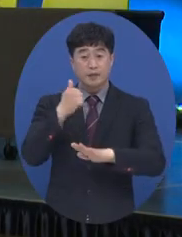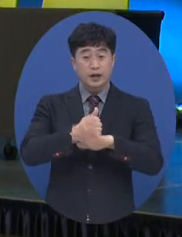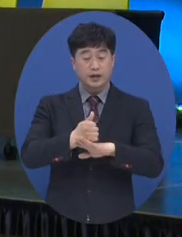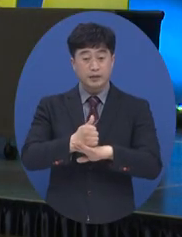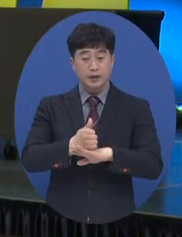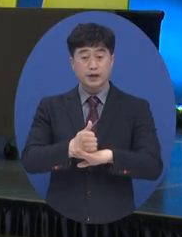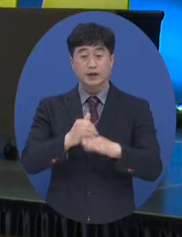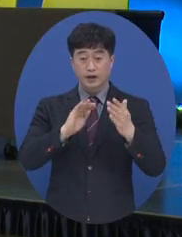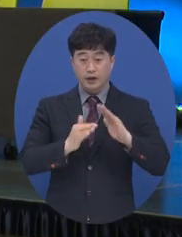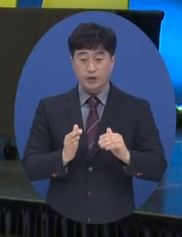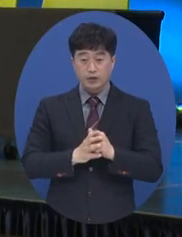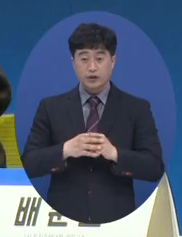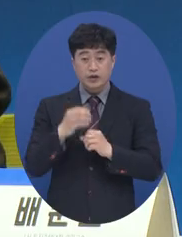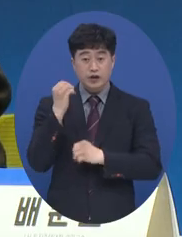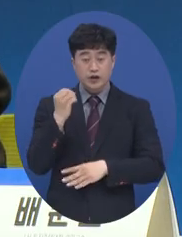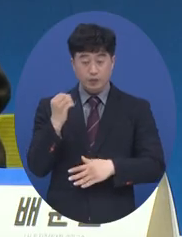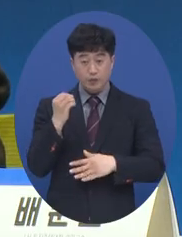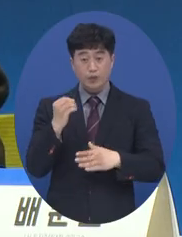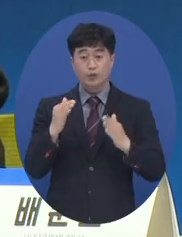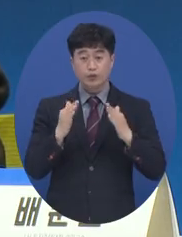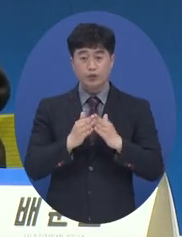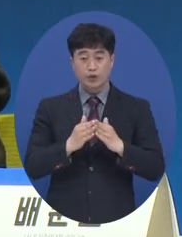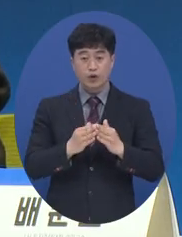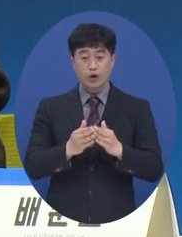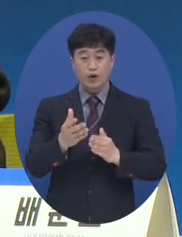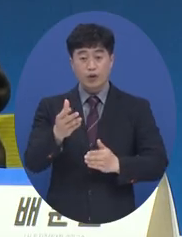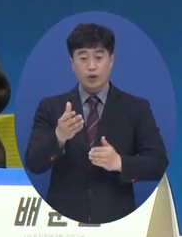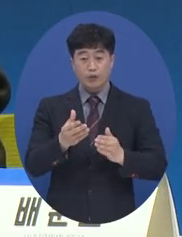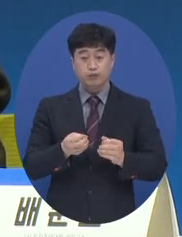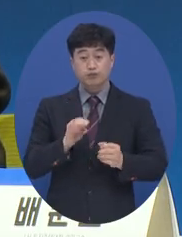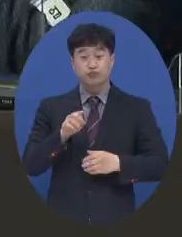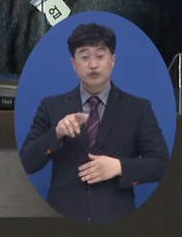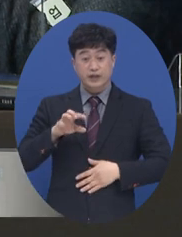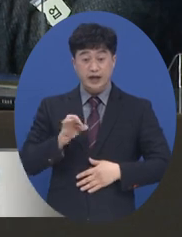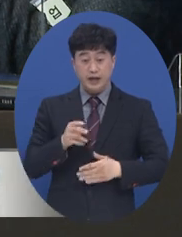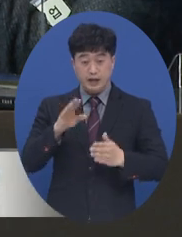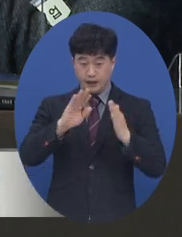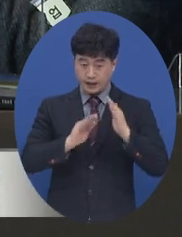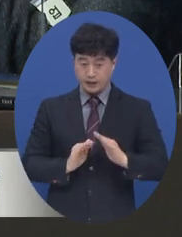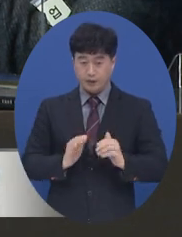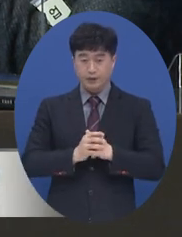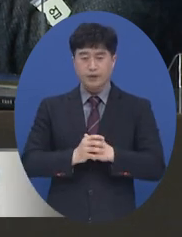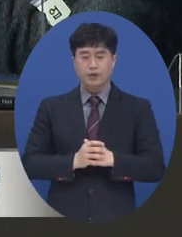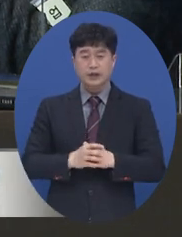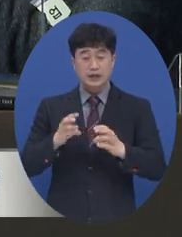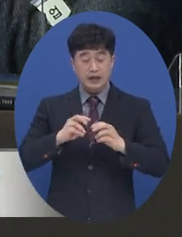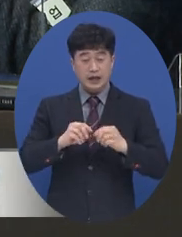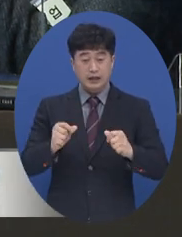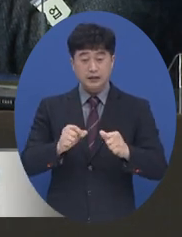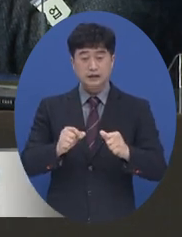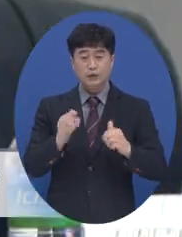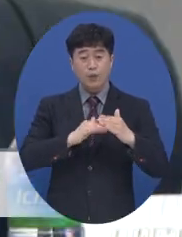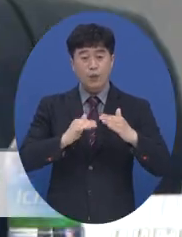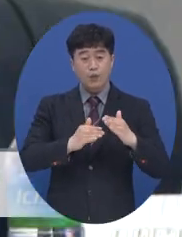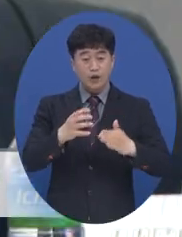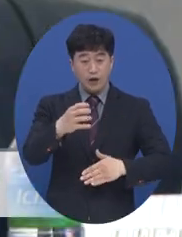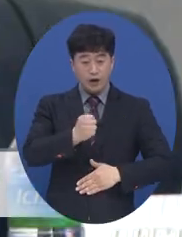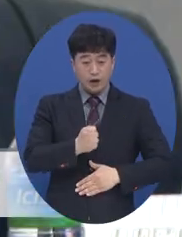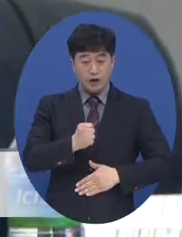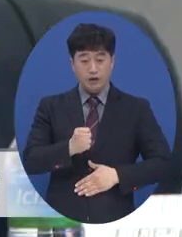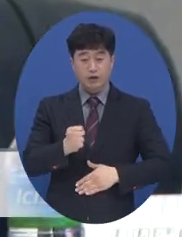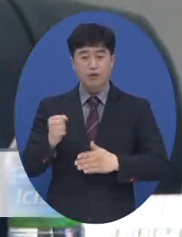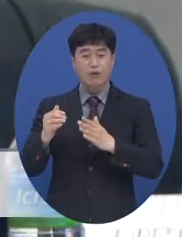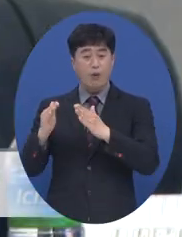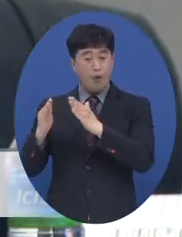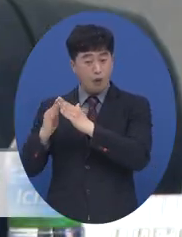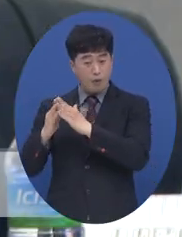마지막 세션에서는 기본주택 분양형 모델을 두고 다양한 의견이 나왔습니다. 토지는 공공이 소유하고 건물만 분양받아 소유하는